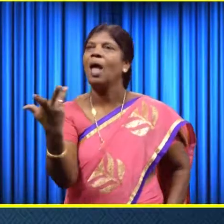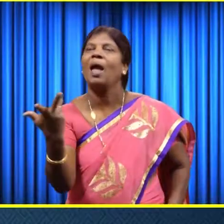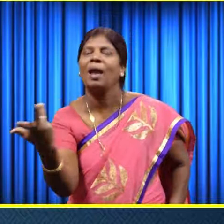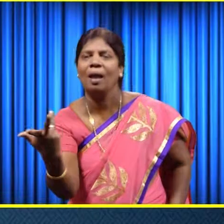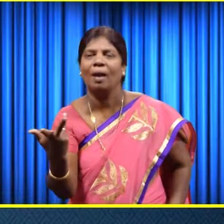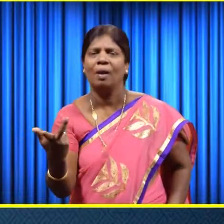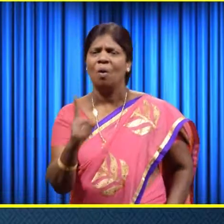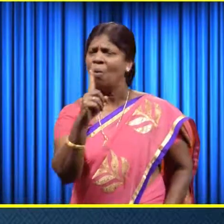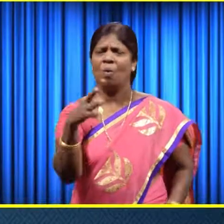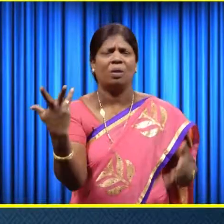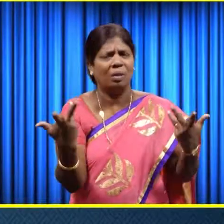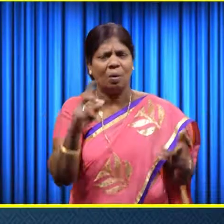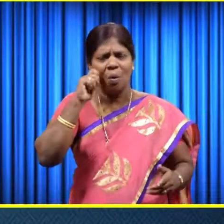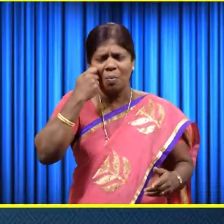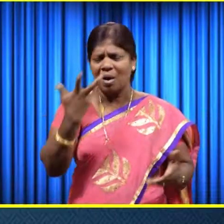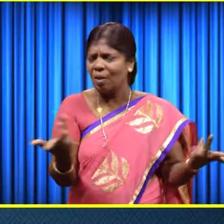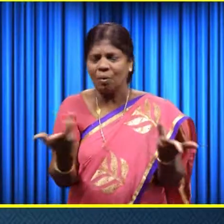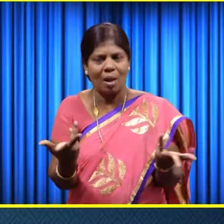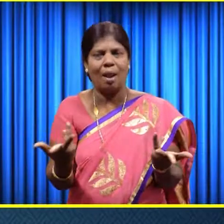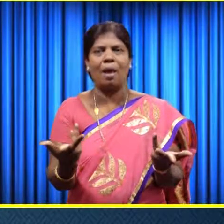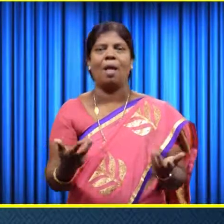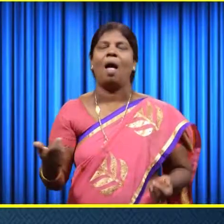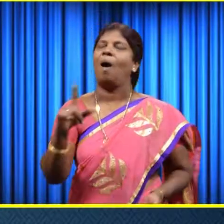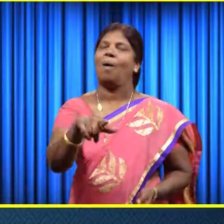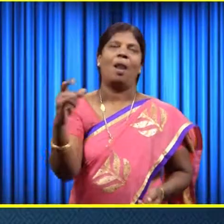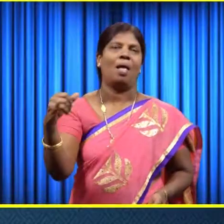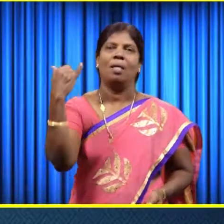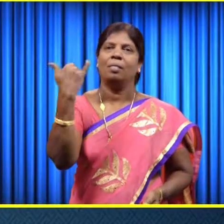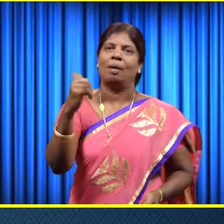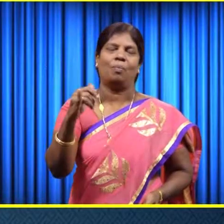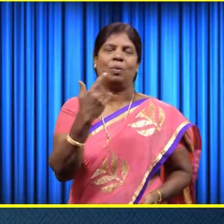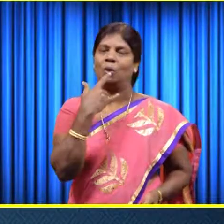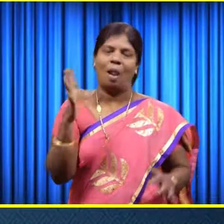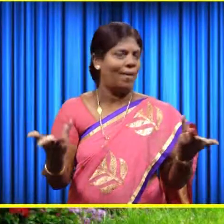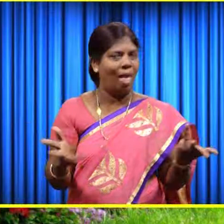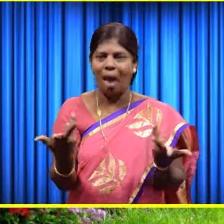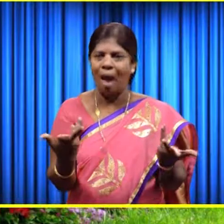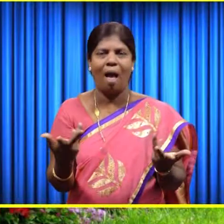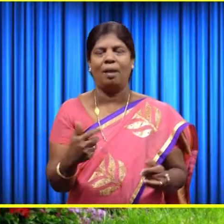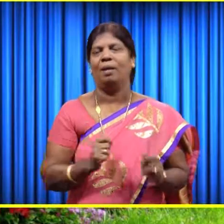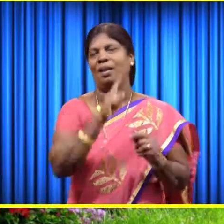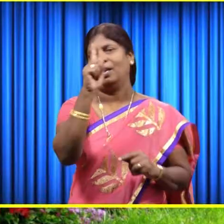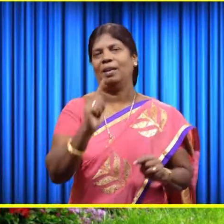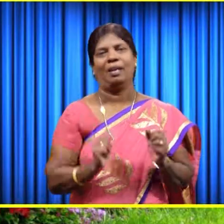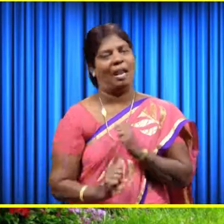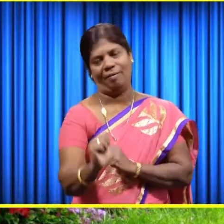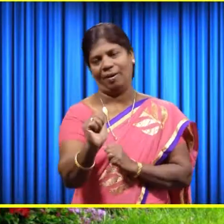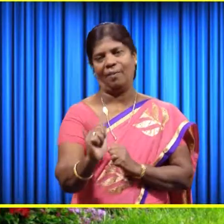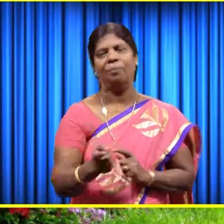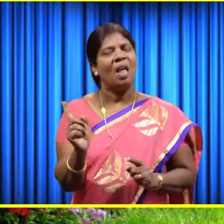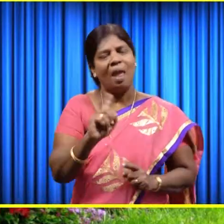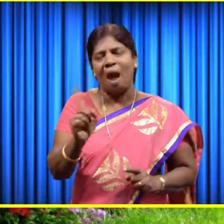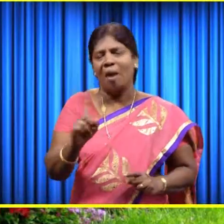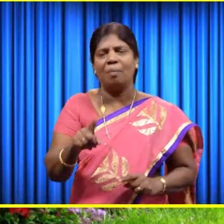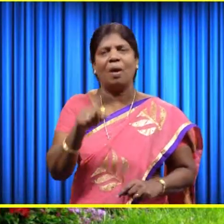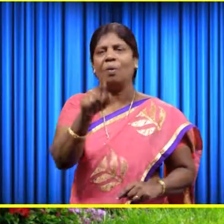எங்கே? ஒருவனாகிலும் உன்னை ஆக்கினைக்குள்ளாக தீர்க்கவில்லையா என்றார். அப்படியானால் அர்த்தம் என்ன?